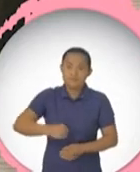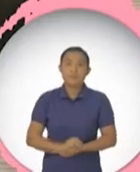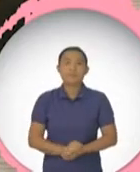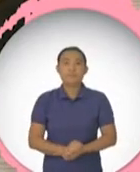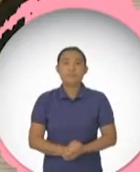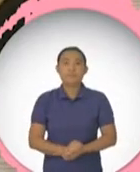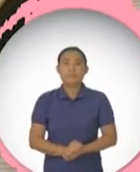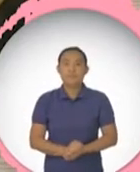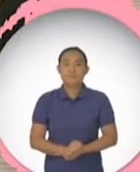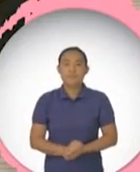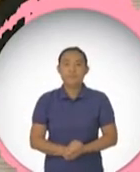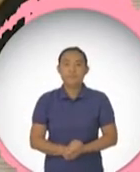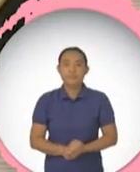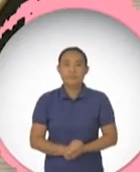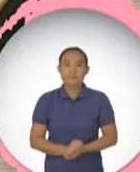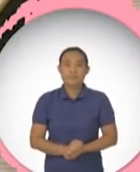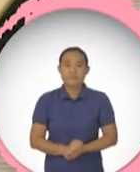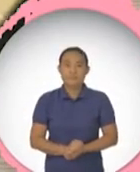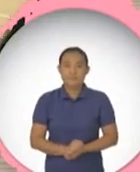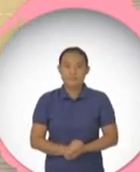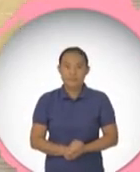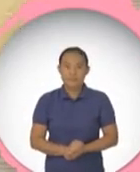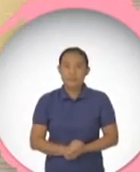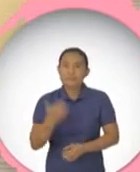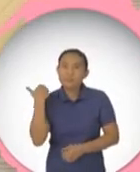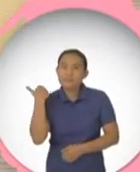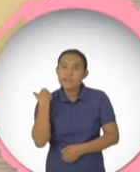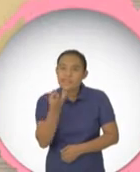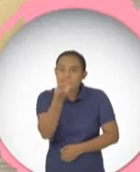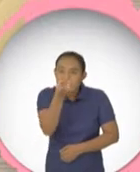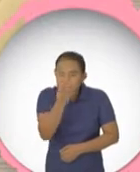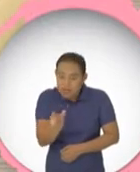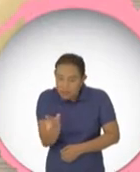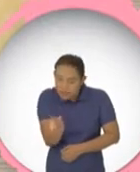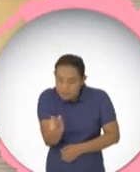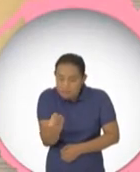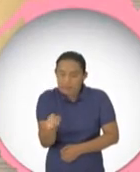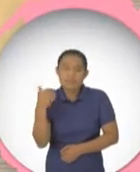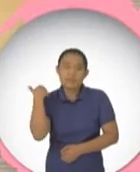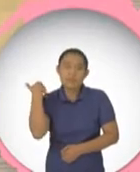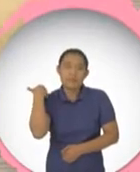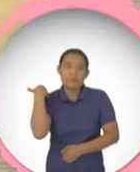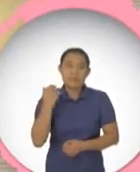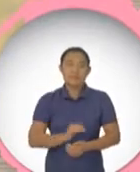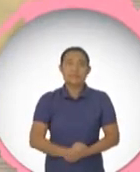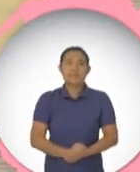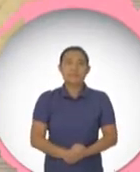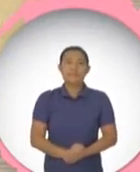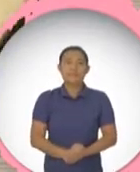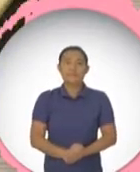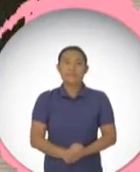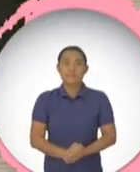หดนิดแต่ว่าถ้าเราไม่ได้พักเลยนี่หดแบบ เห็นชัดเลยใช่ไหมครับ ใช่เห็นชัดเจน ค่ะเราตัดเสร็จเ